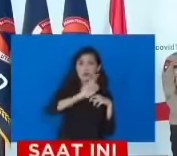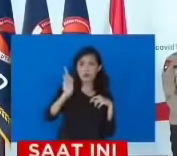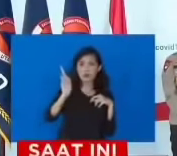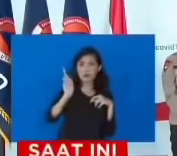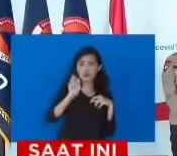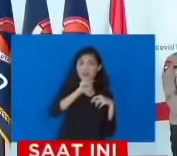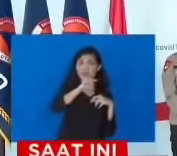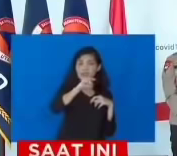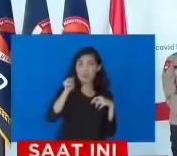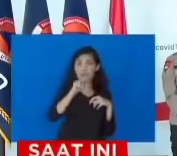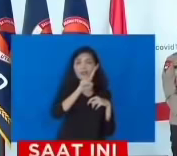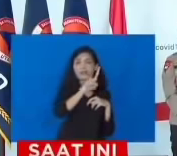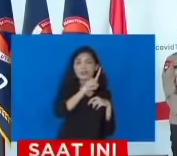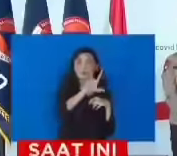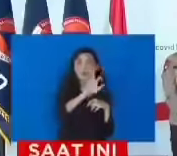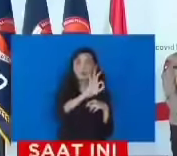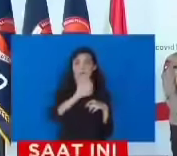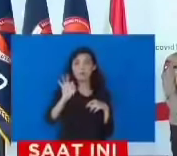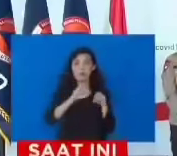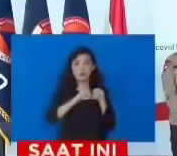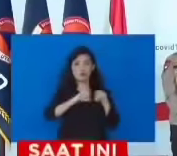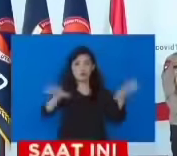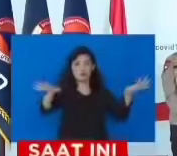dengan 150.000.